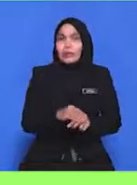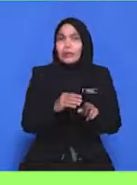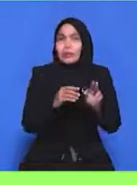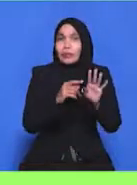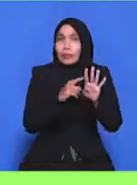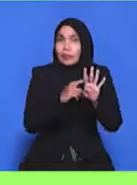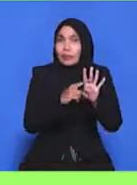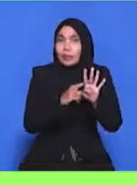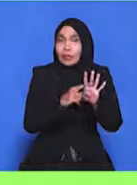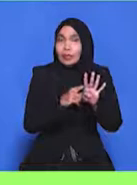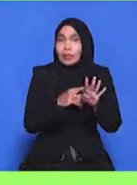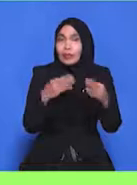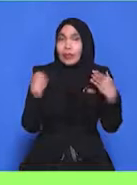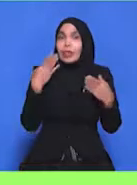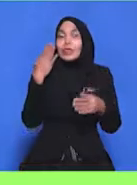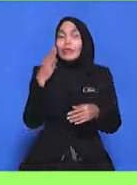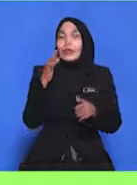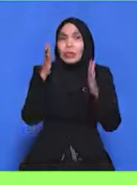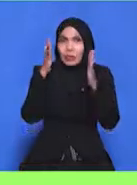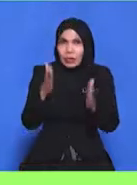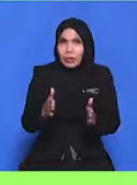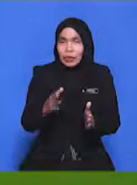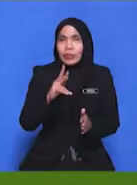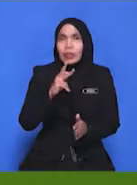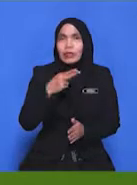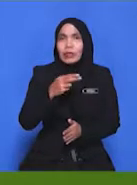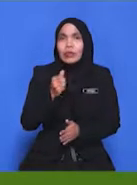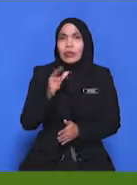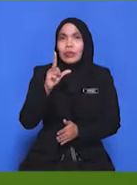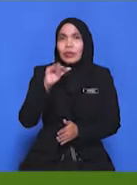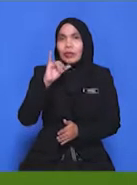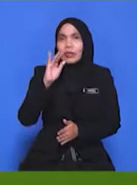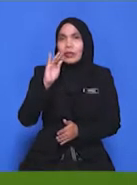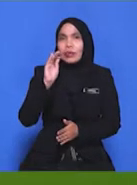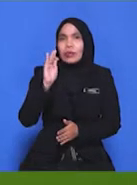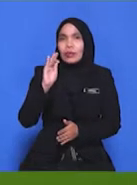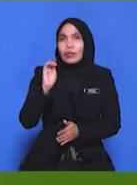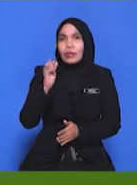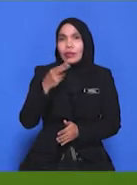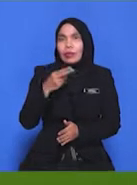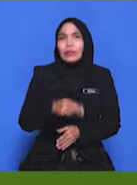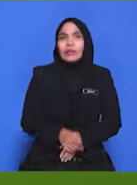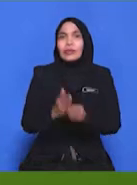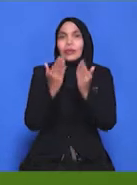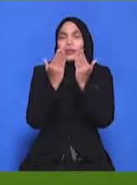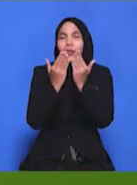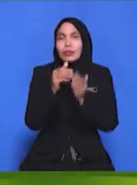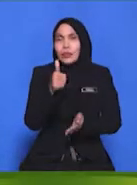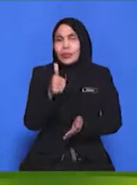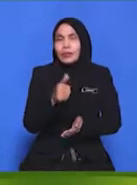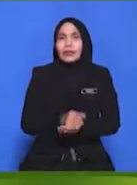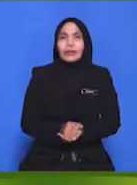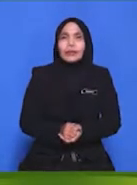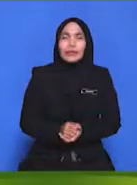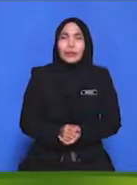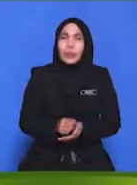Keempat, mempunyai 14 orang khalifah. Alhamdulillah, bagus anak-anak murid ustazah.